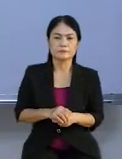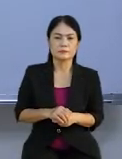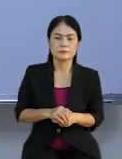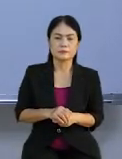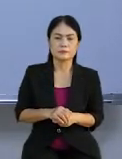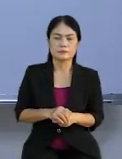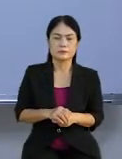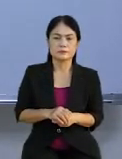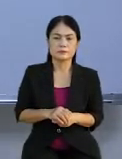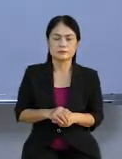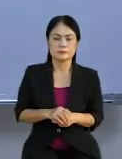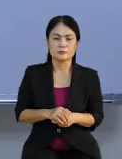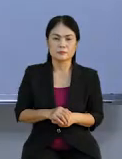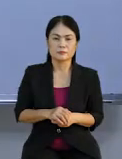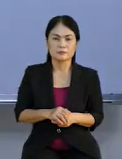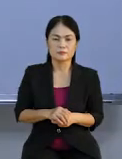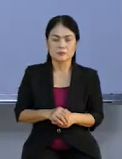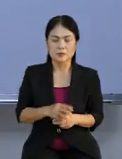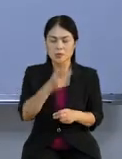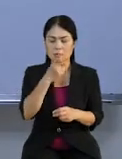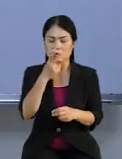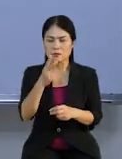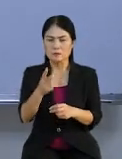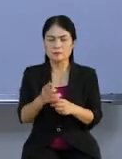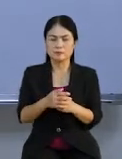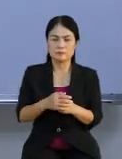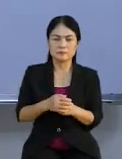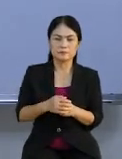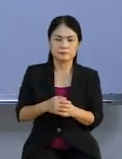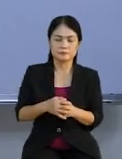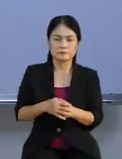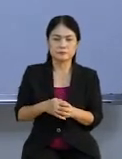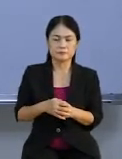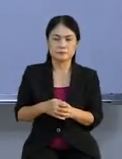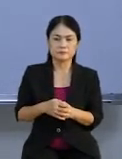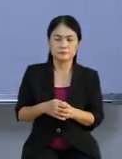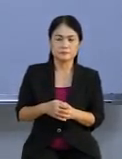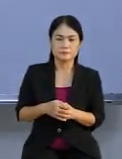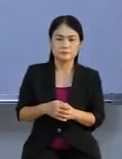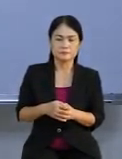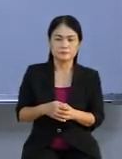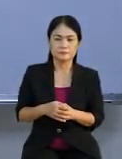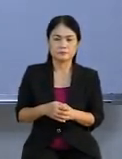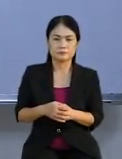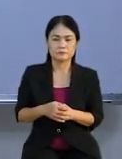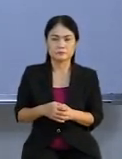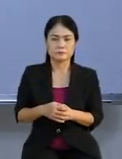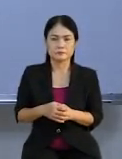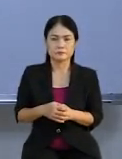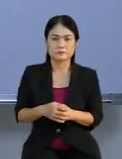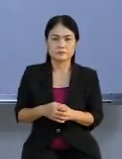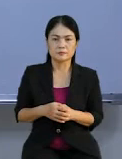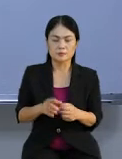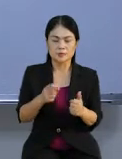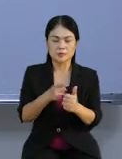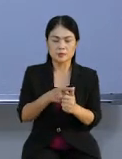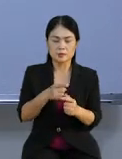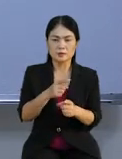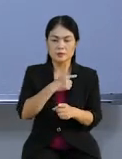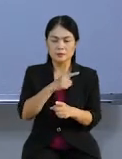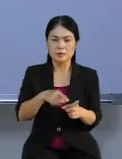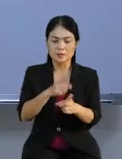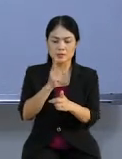ta dương sân kết cái này ní, Đồng bố nhưng